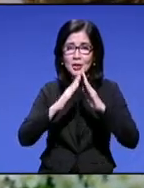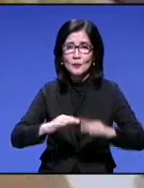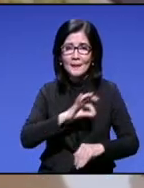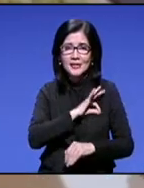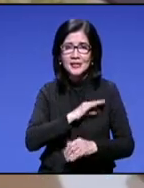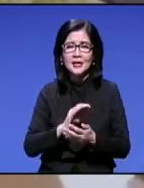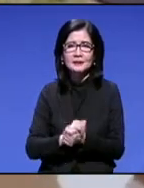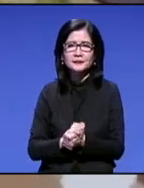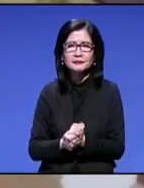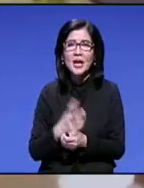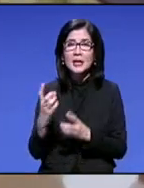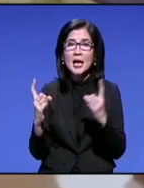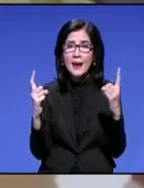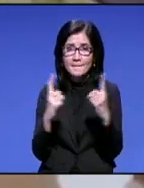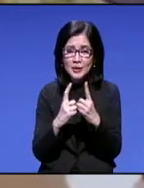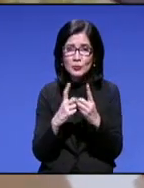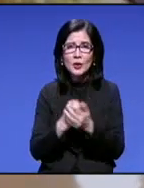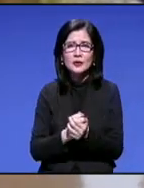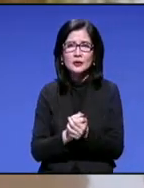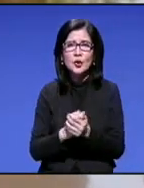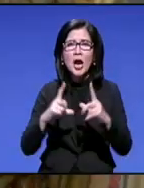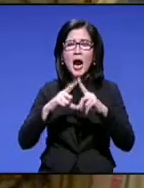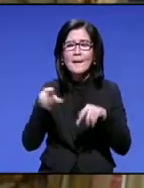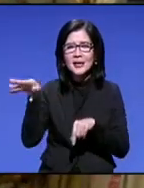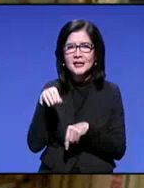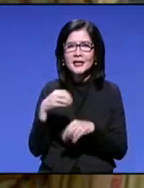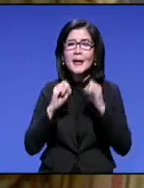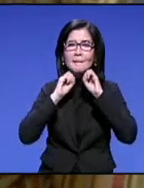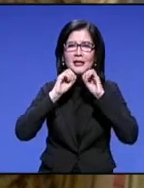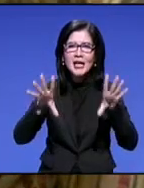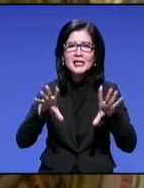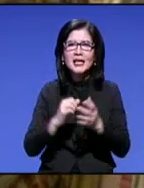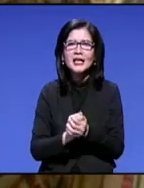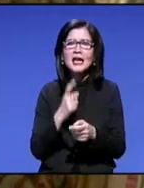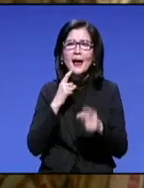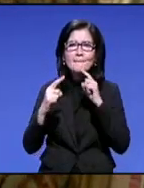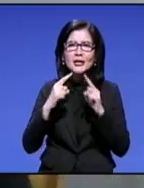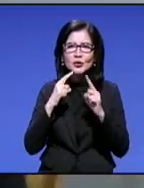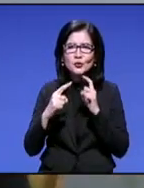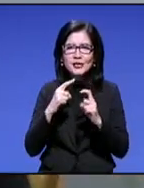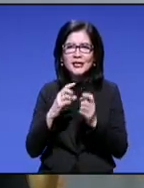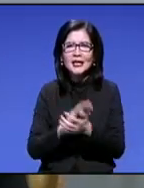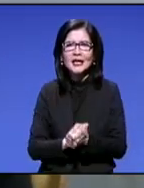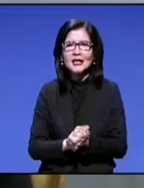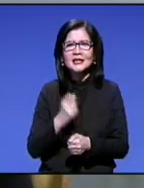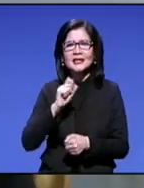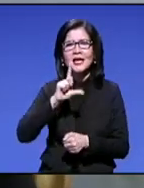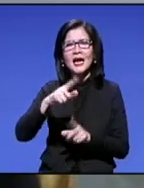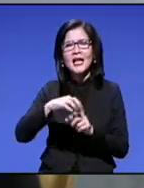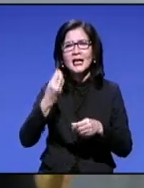Merdeka. Dalam pertemuan ini Ahmad Zaki mengklarifikasi isi cuitannya dan berdiskusi tentang keberlangsungan Litbang di